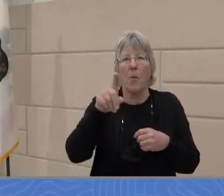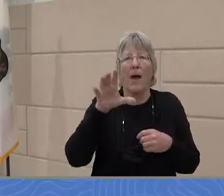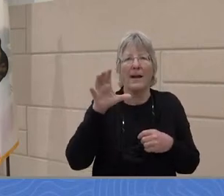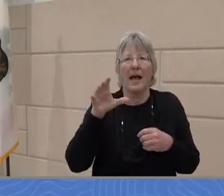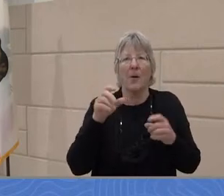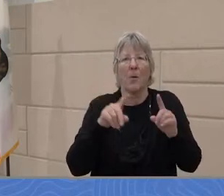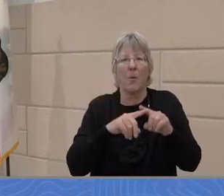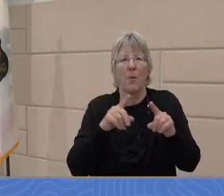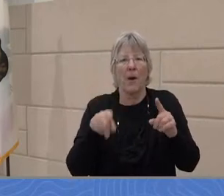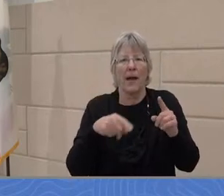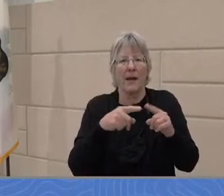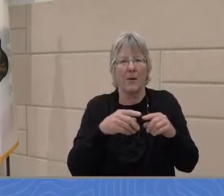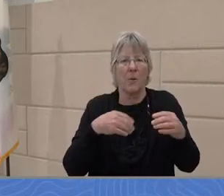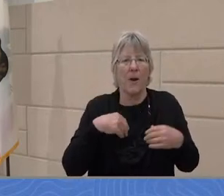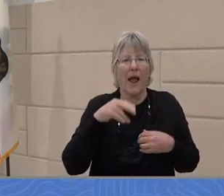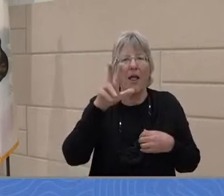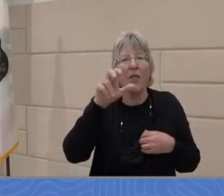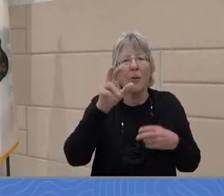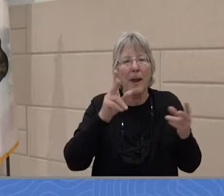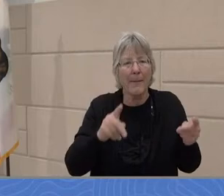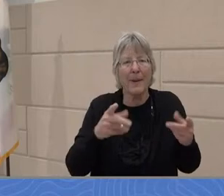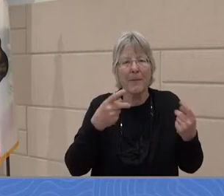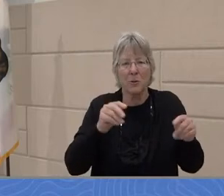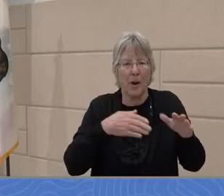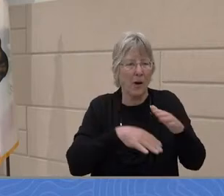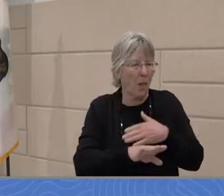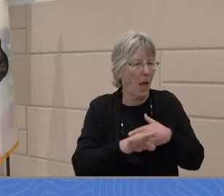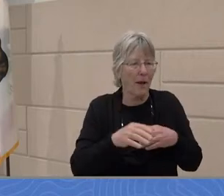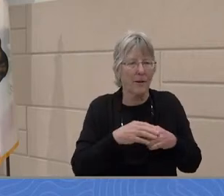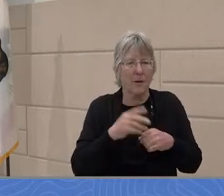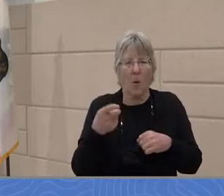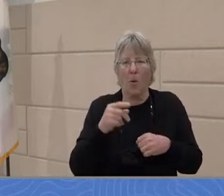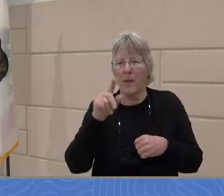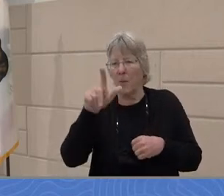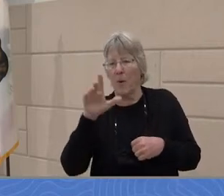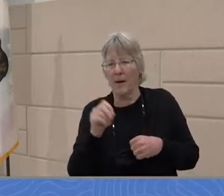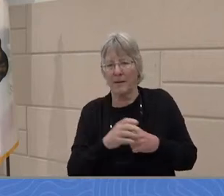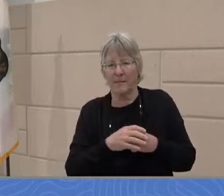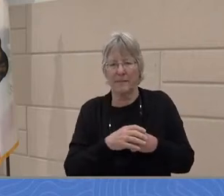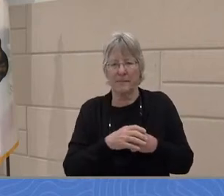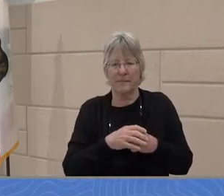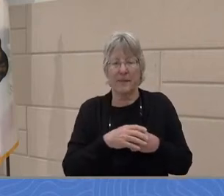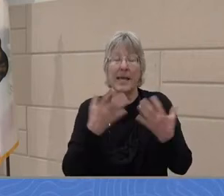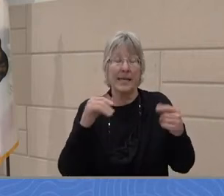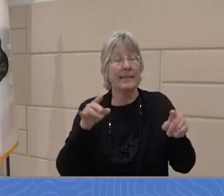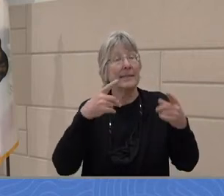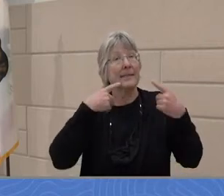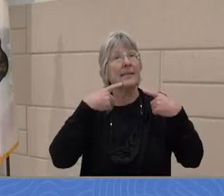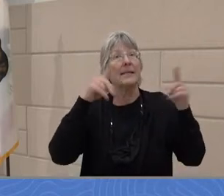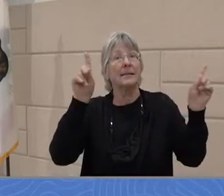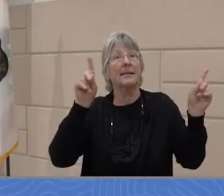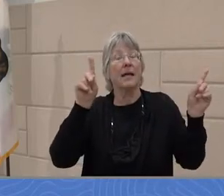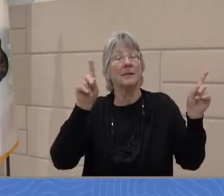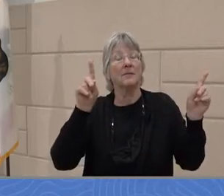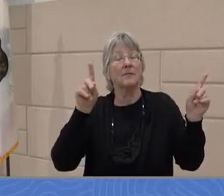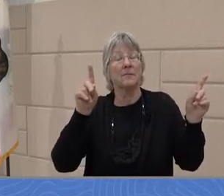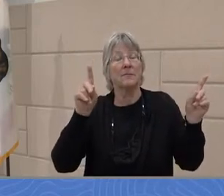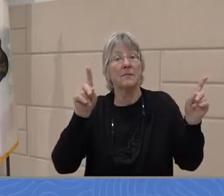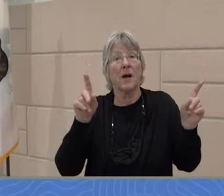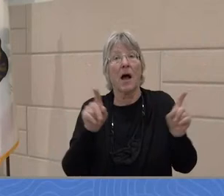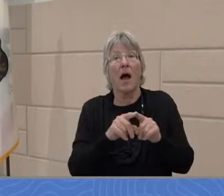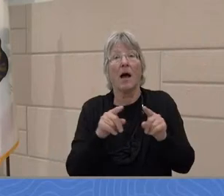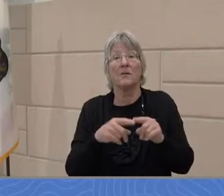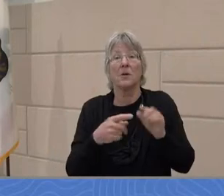100នាក់ប៉ុណ្ណោះដែលបានមកចូលរួមហើយដែលបានចុចចូលមើលវិជាការលូតលាស់មួយ